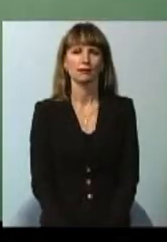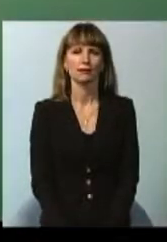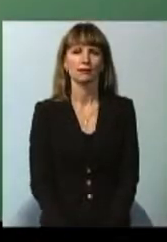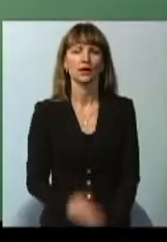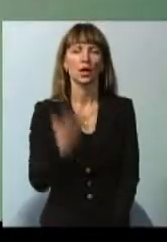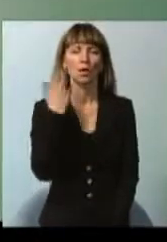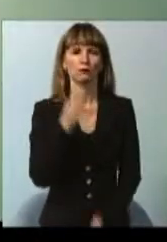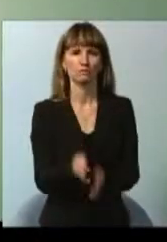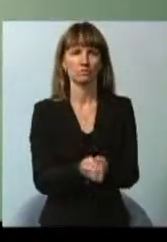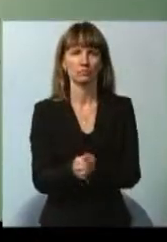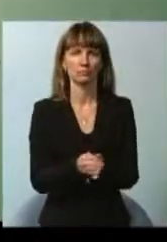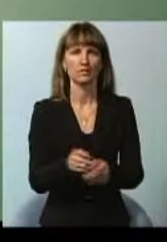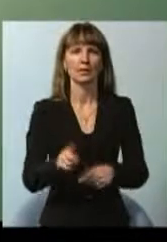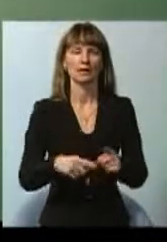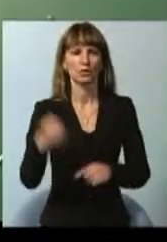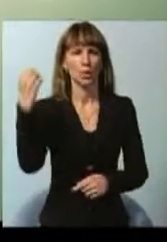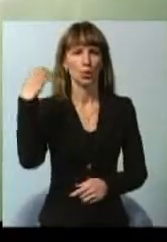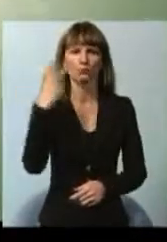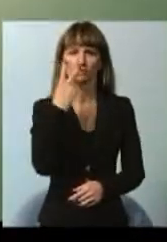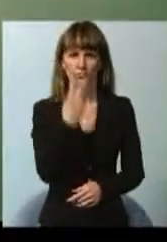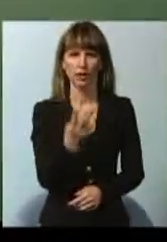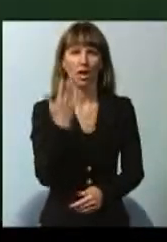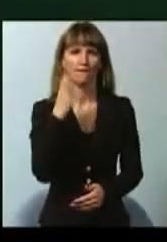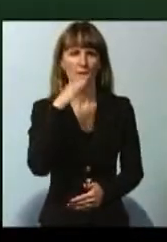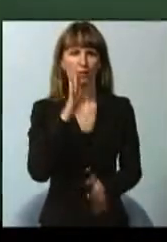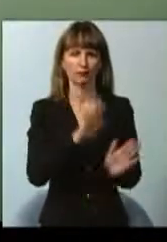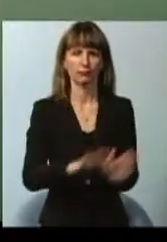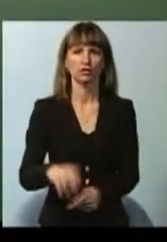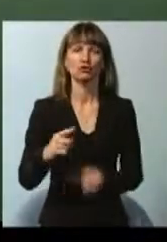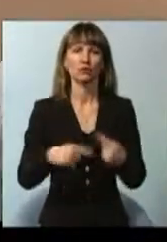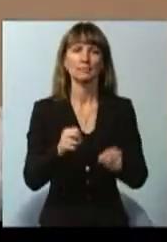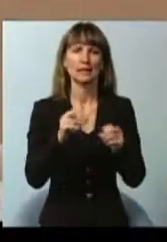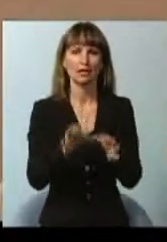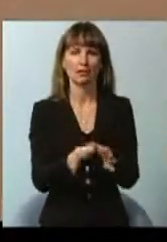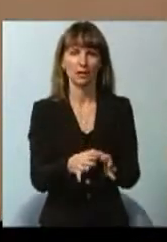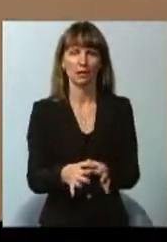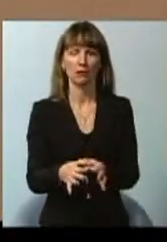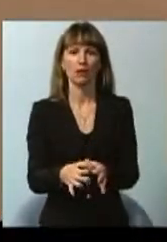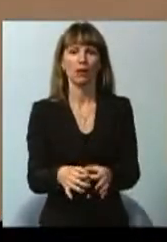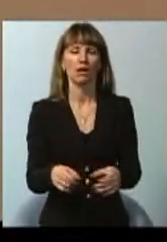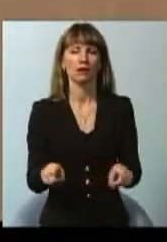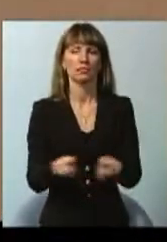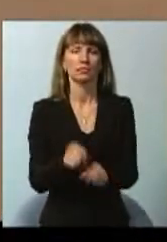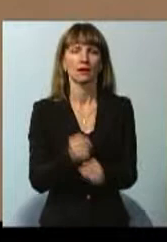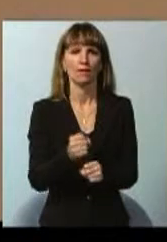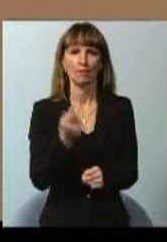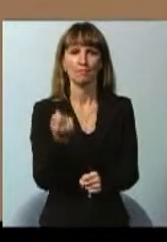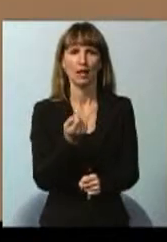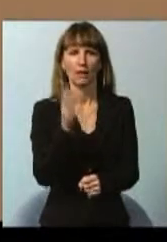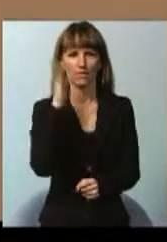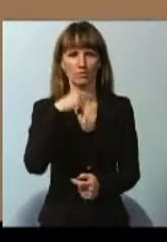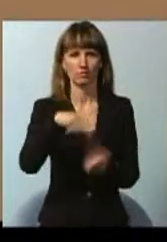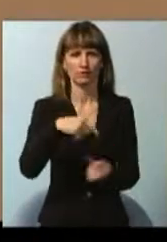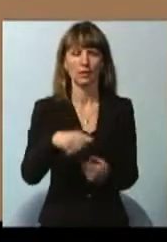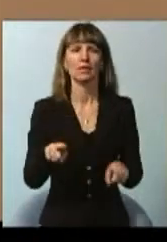Коли ви миєте руки чи приймаєте душ, чи помічали, як вода відходить через спеціальний отвір? Наче утворюється маленький водяний смерчик.